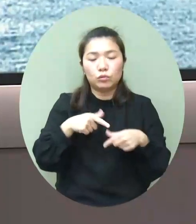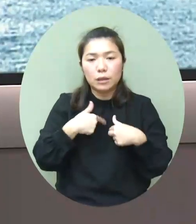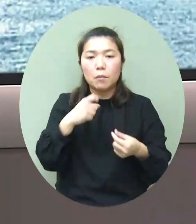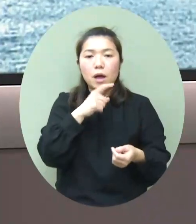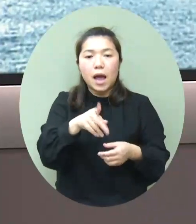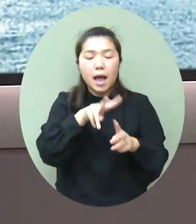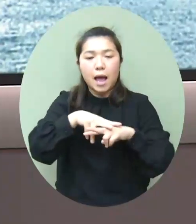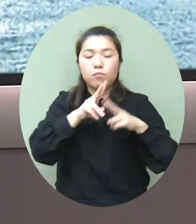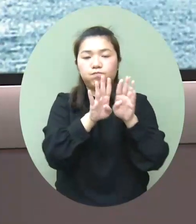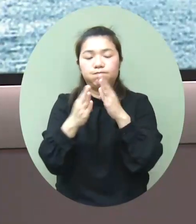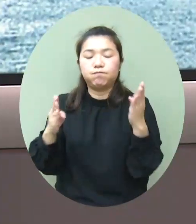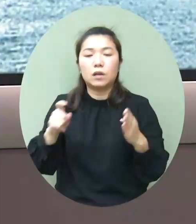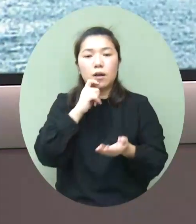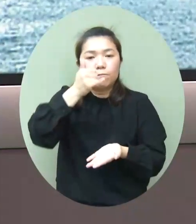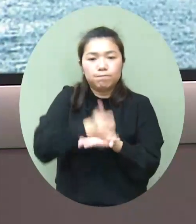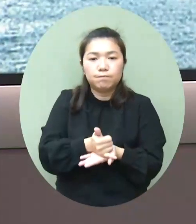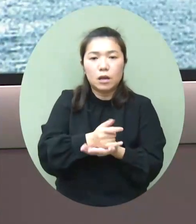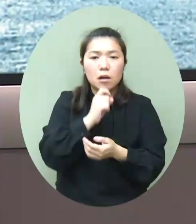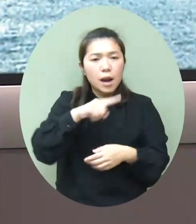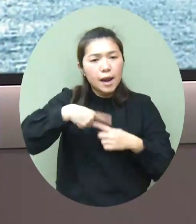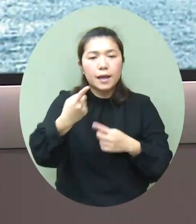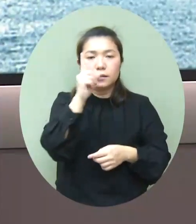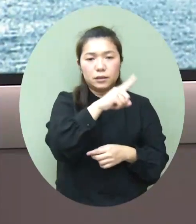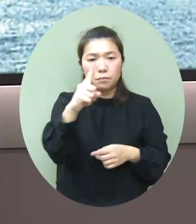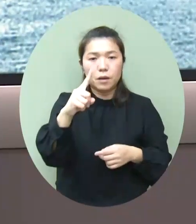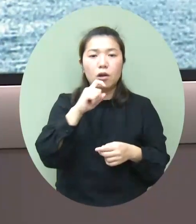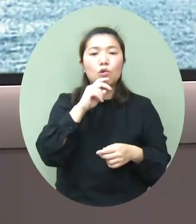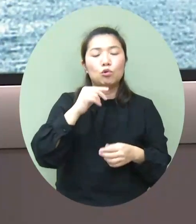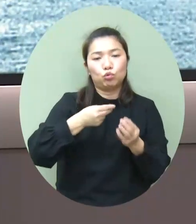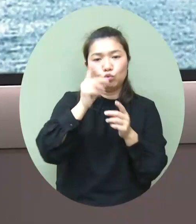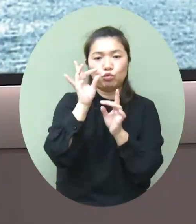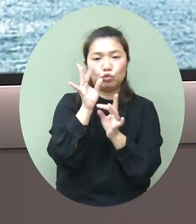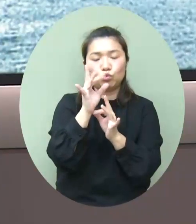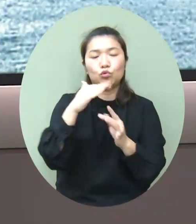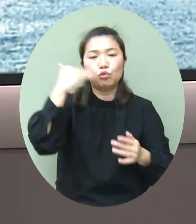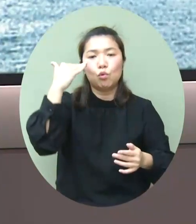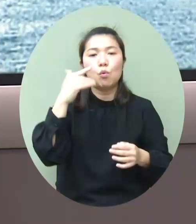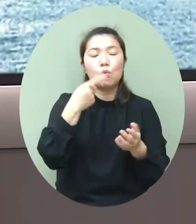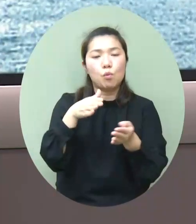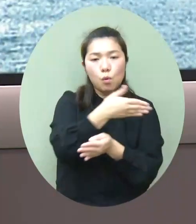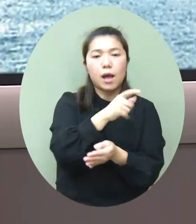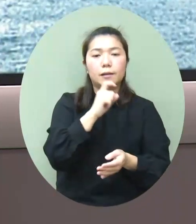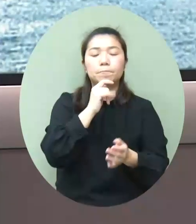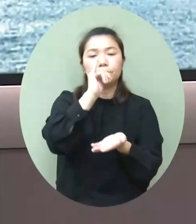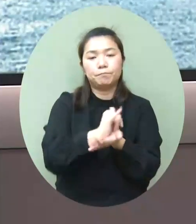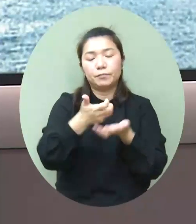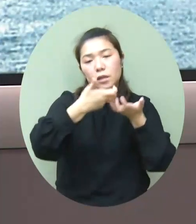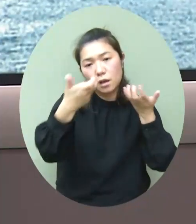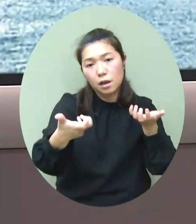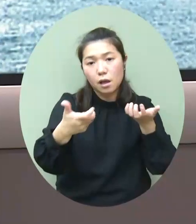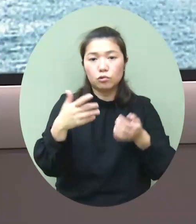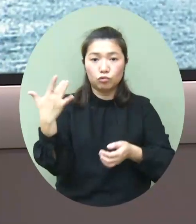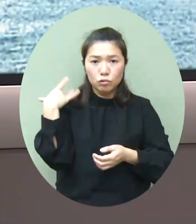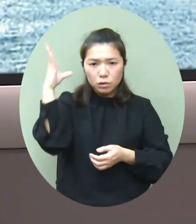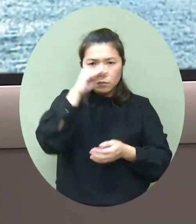有就是社区治疗设施。另外1100名的病人在竹篙湾的社区隔离设